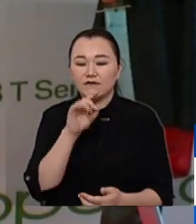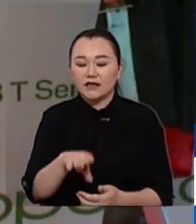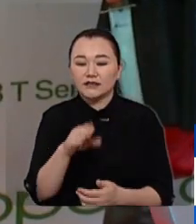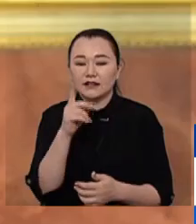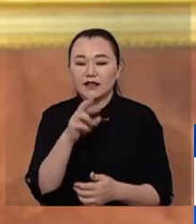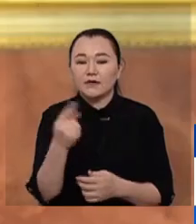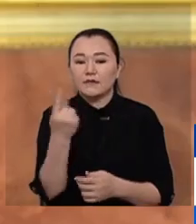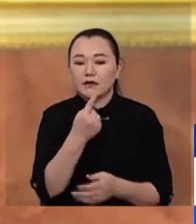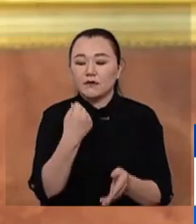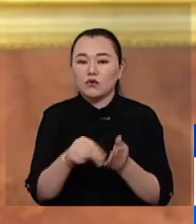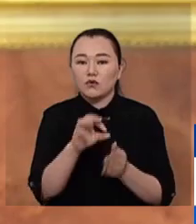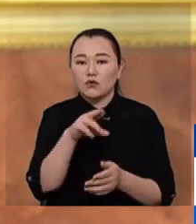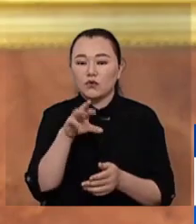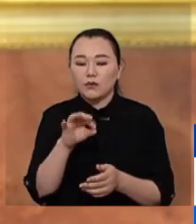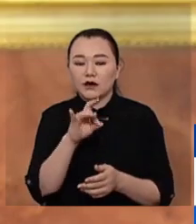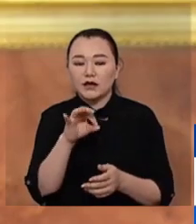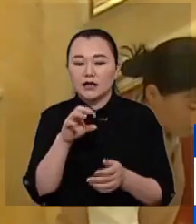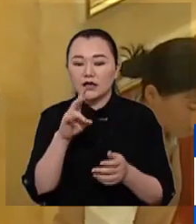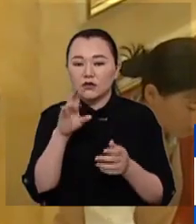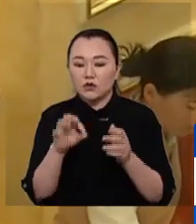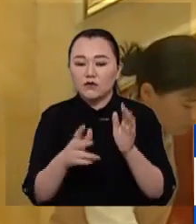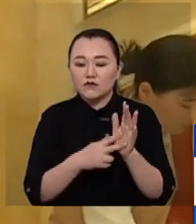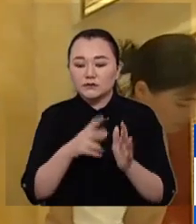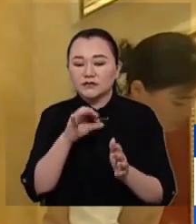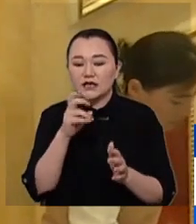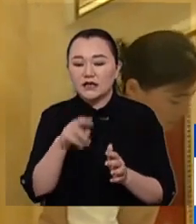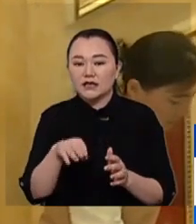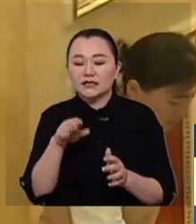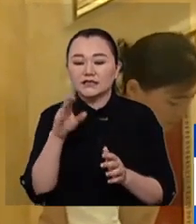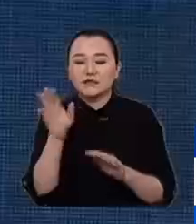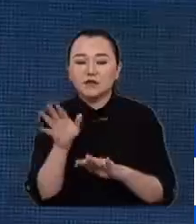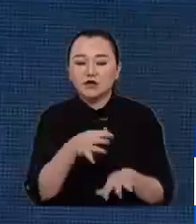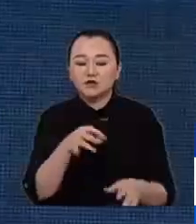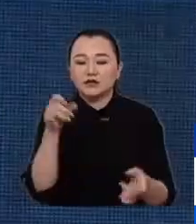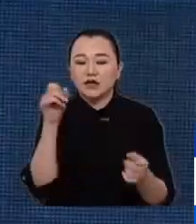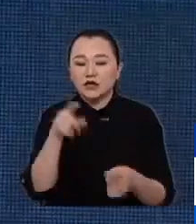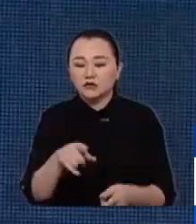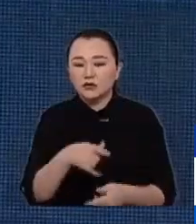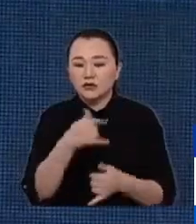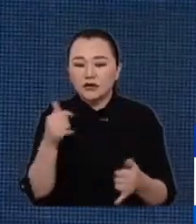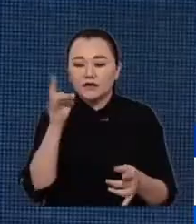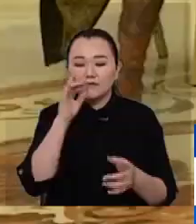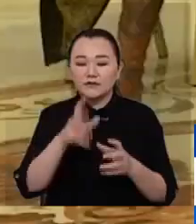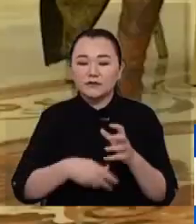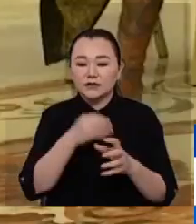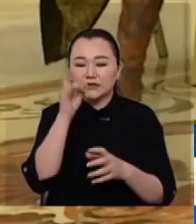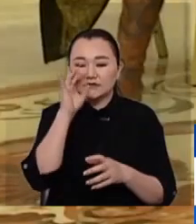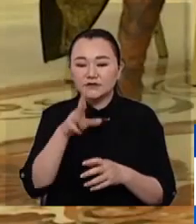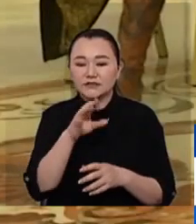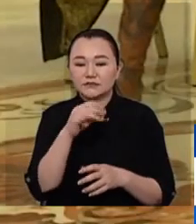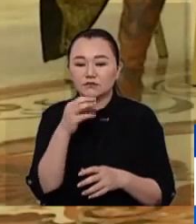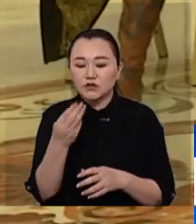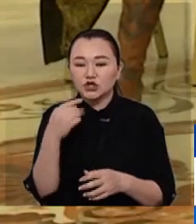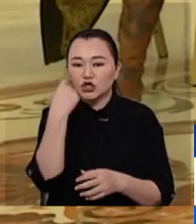первых покупателей Oppo Reno 8T Series прошел достойно. Всемирно известный певец Димаш